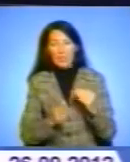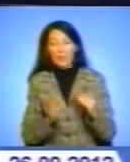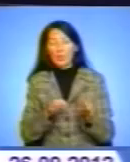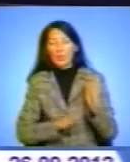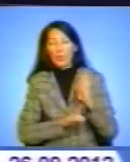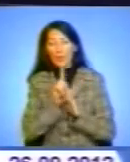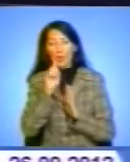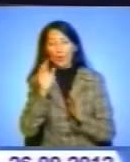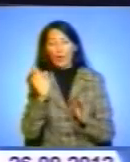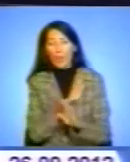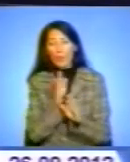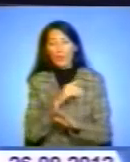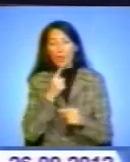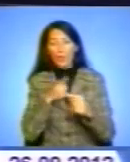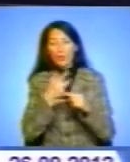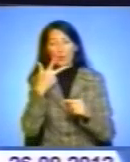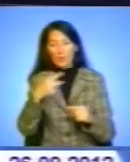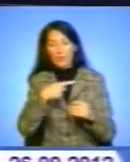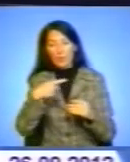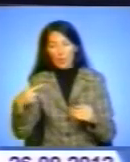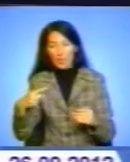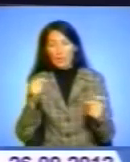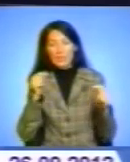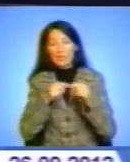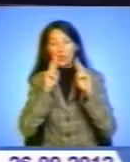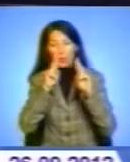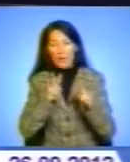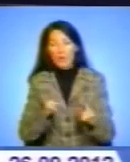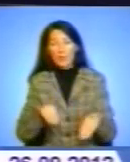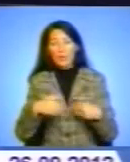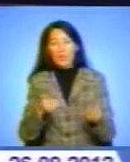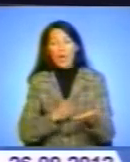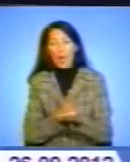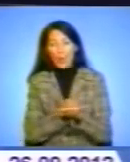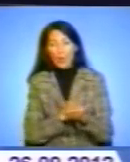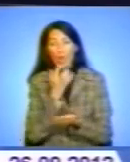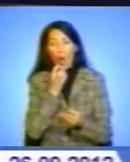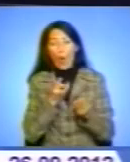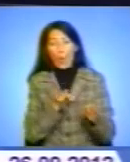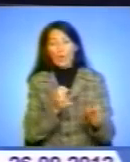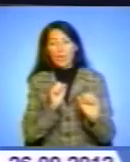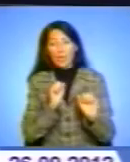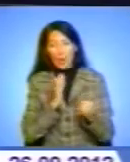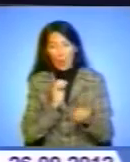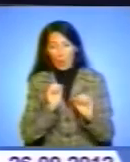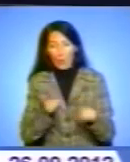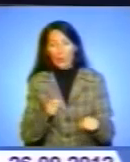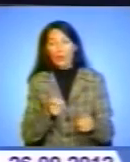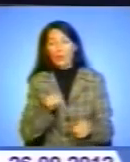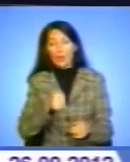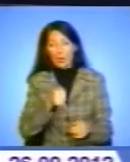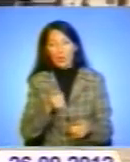8 і нижче, згідно з правилами надання послуг з теплопостачання, опалення мають увімкнути завчасно.